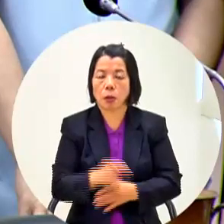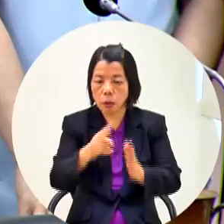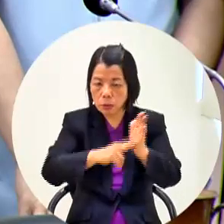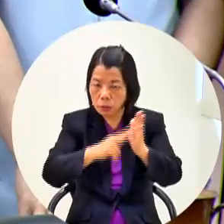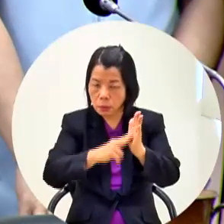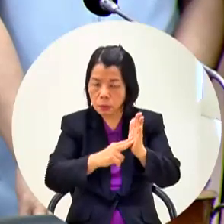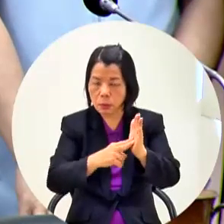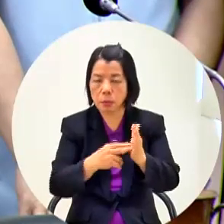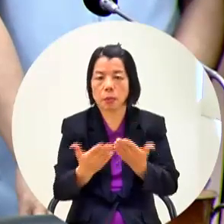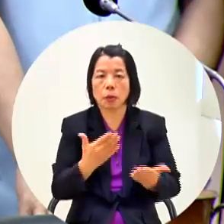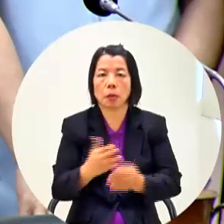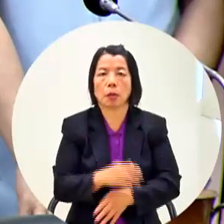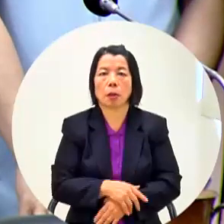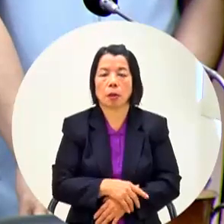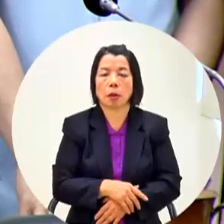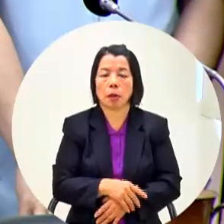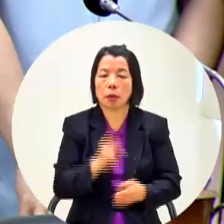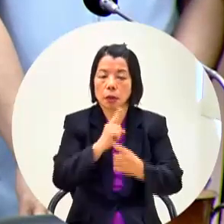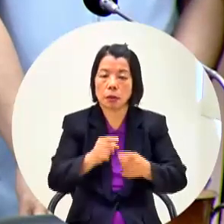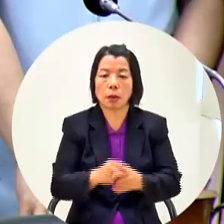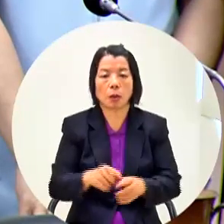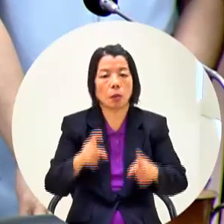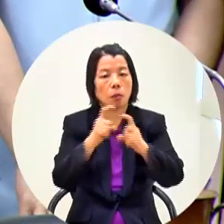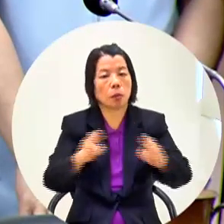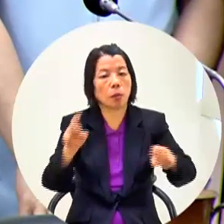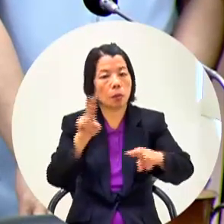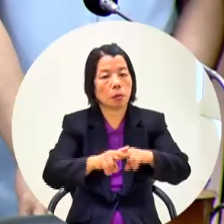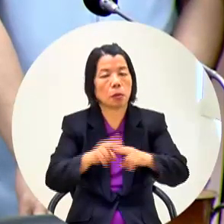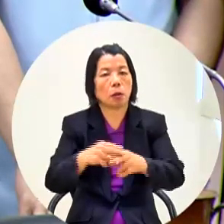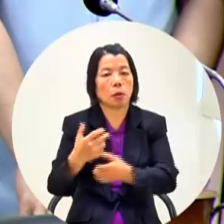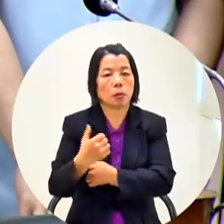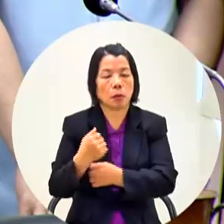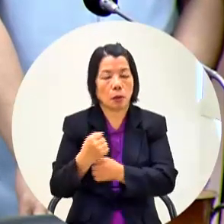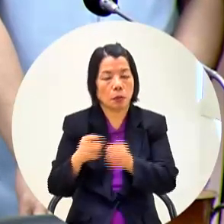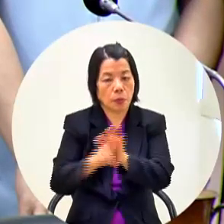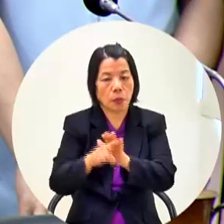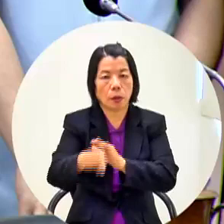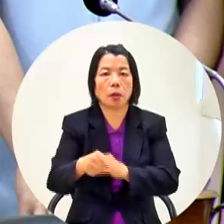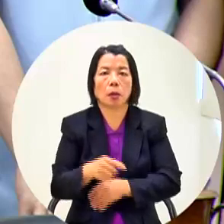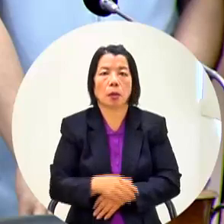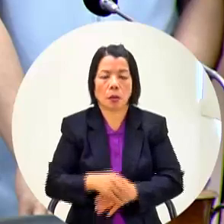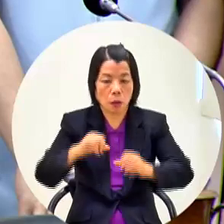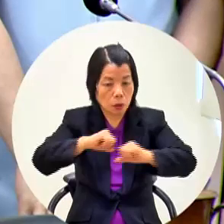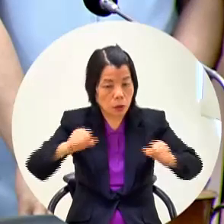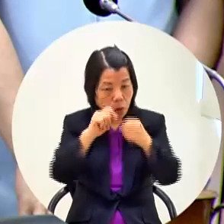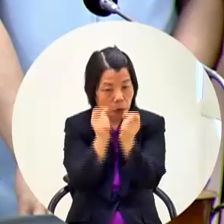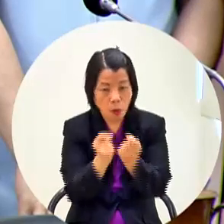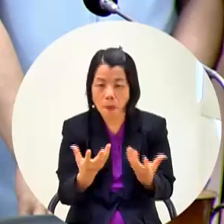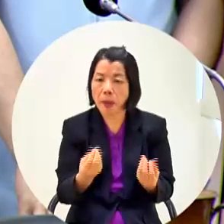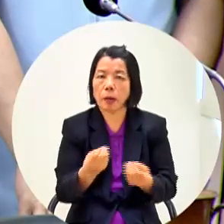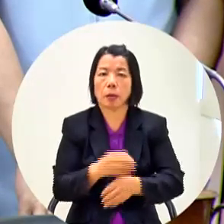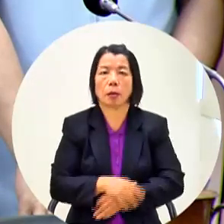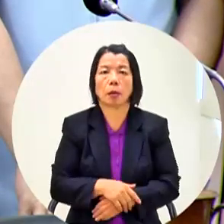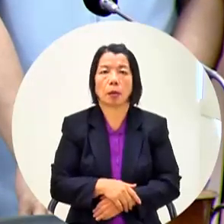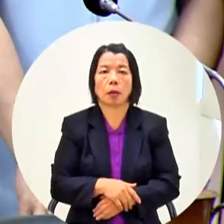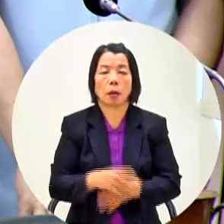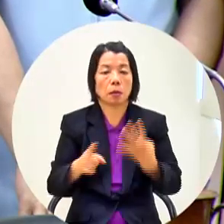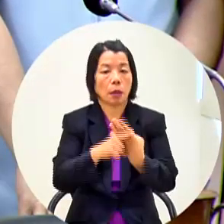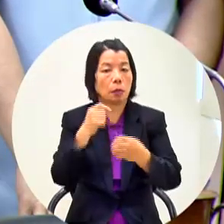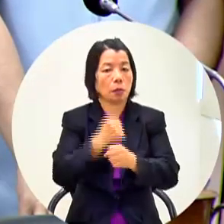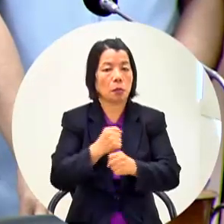为讲到兵推没有人会去深入的了解，然后都当成是一个很严重的